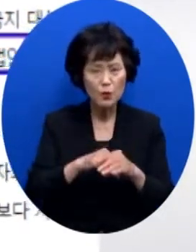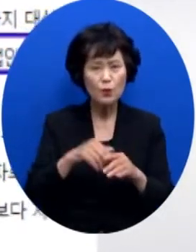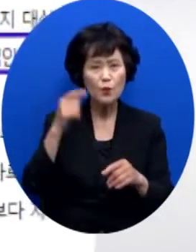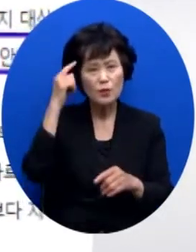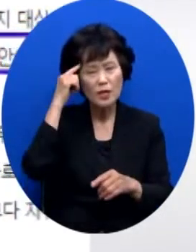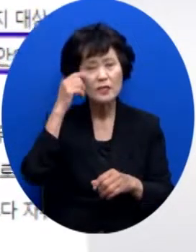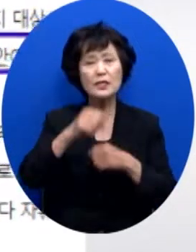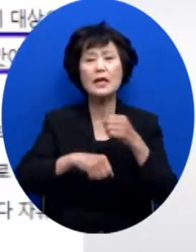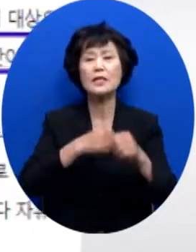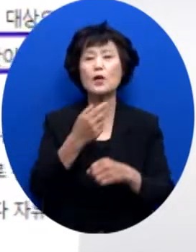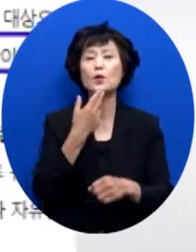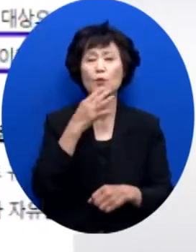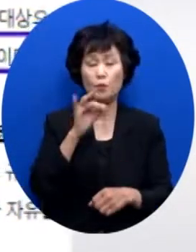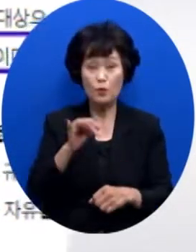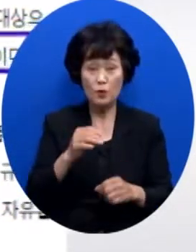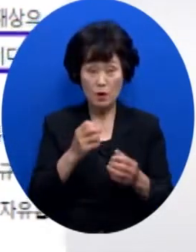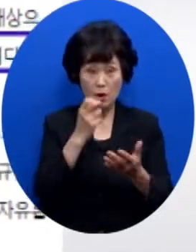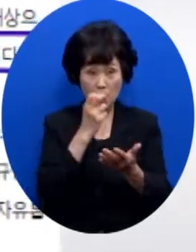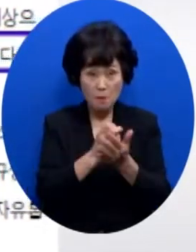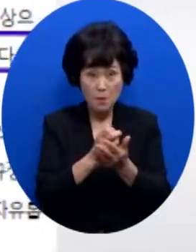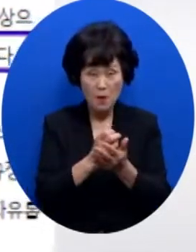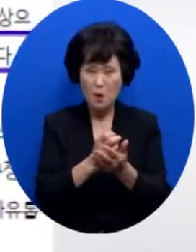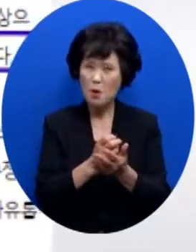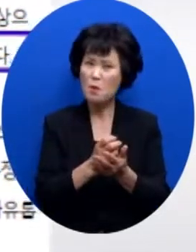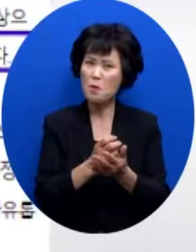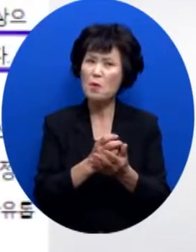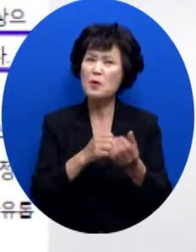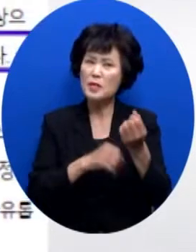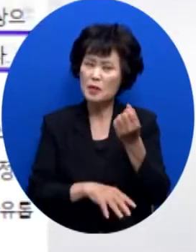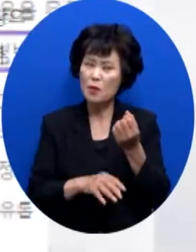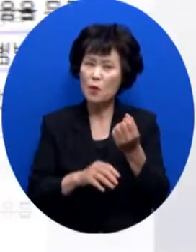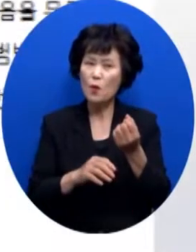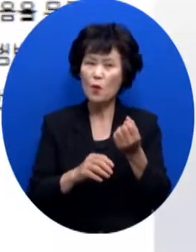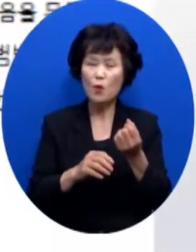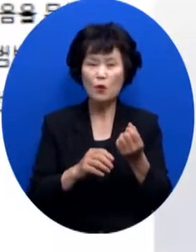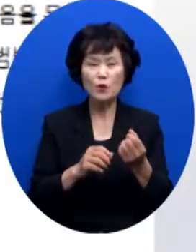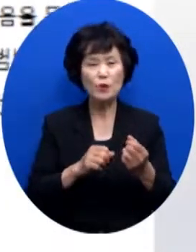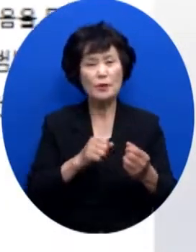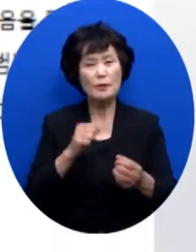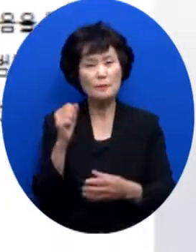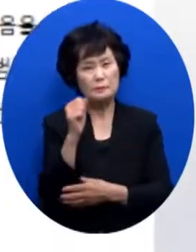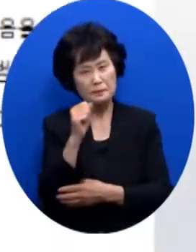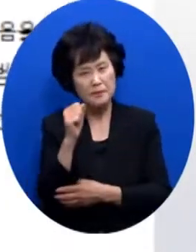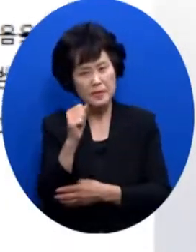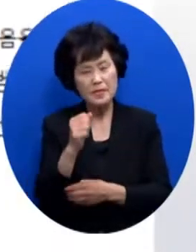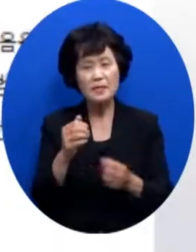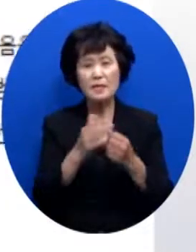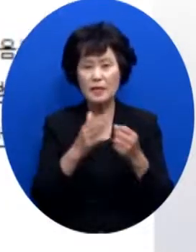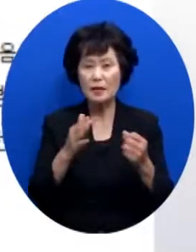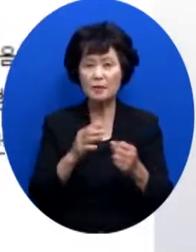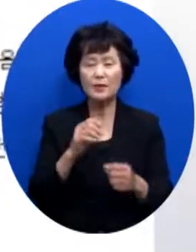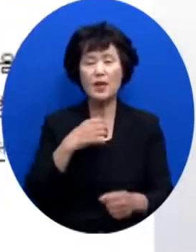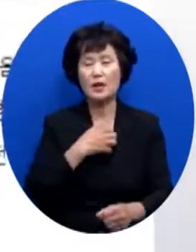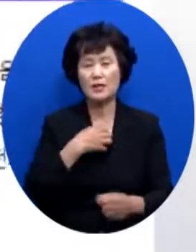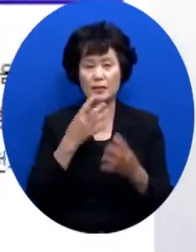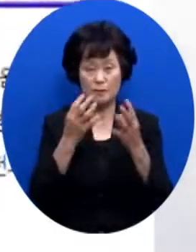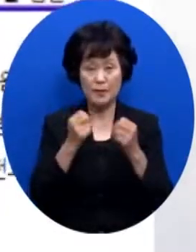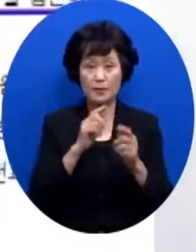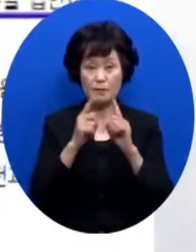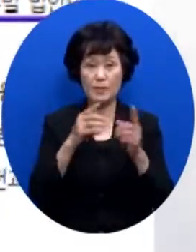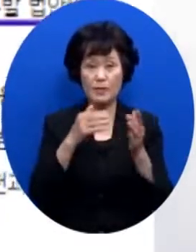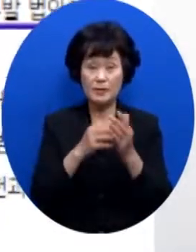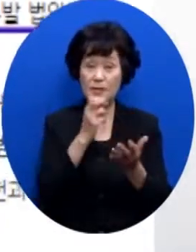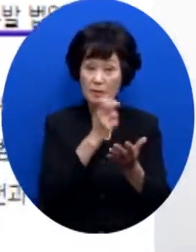자유는 물론 헌법에 기본 가치를 뒤흔들어 더욱 파괴적인 갈등을 유발하고 말 것이라고 우려했습니다 이어 이